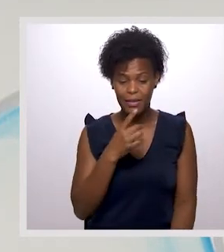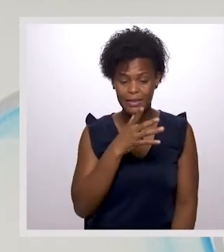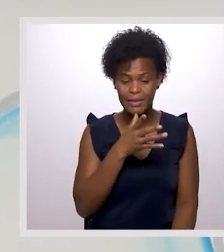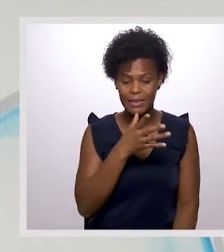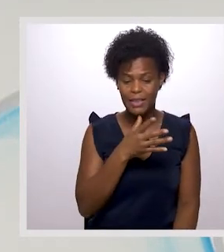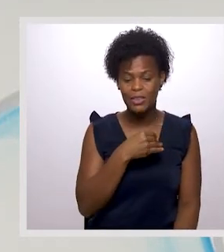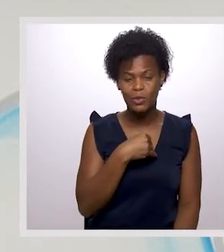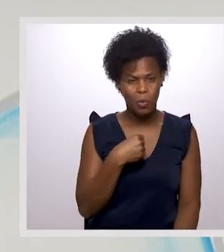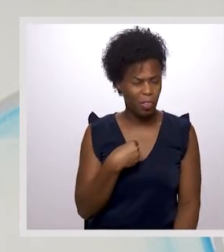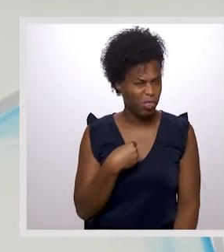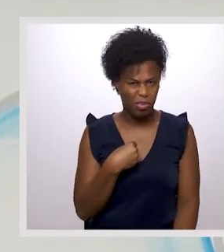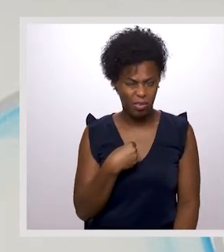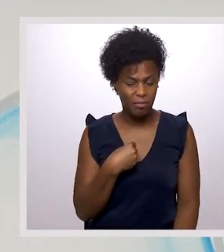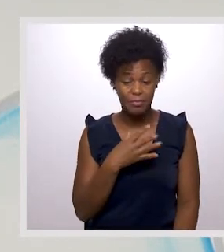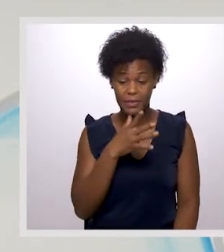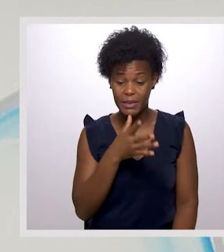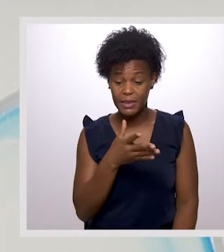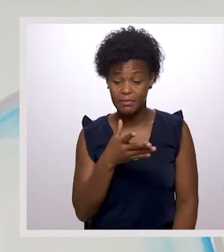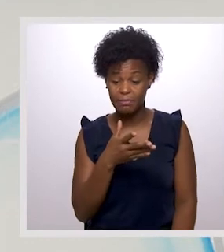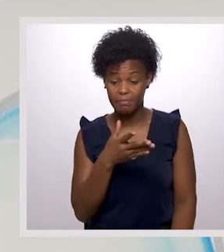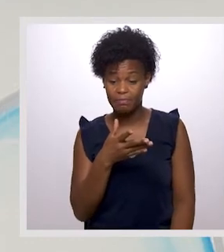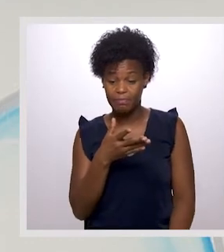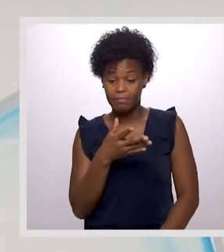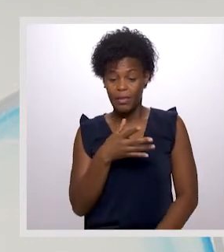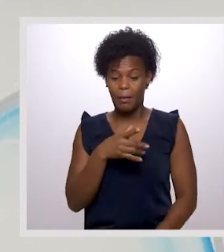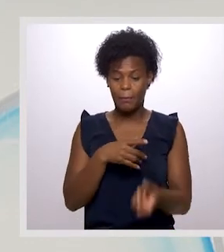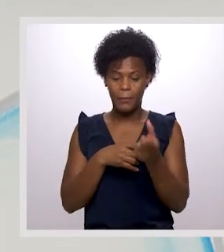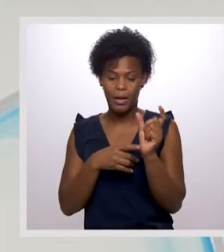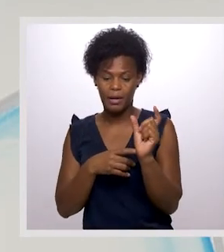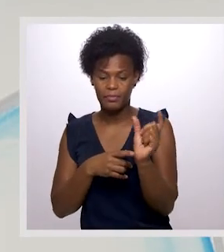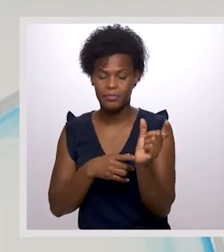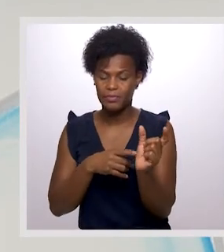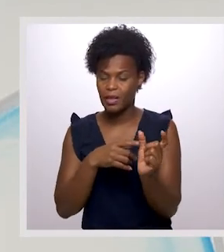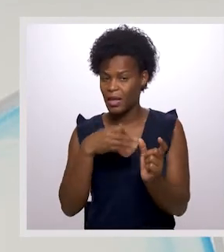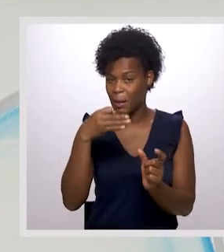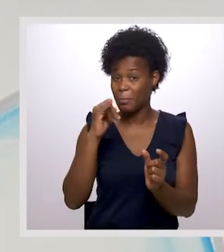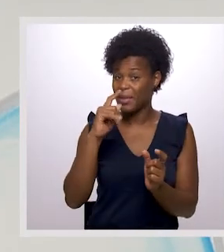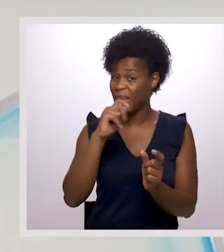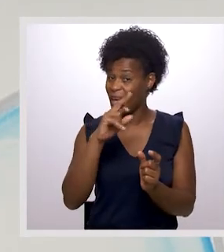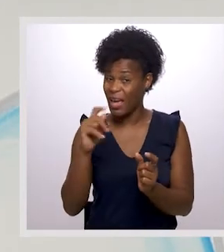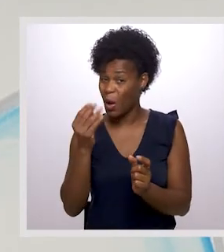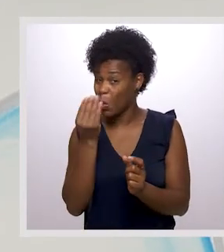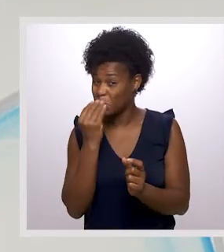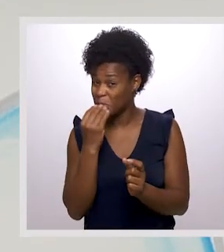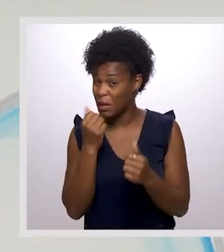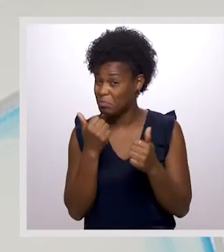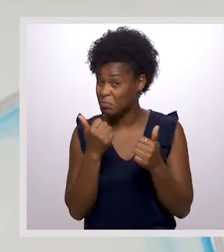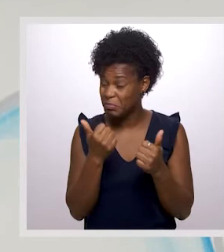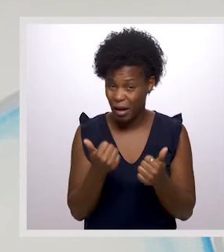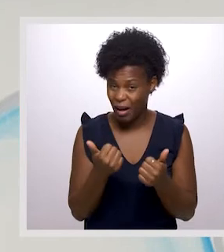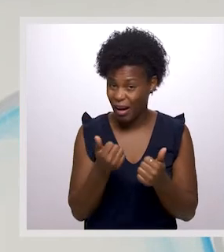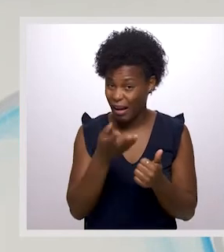é saudável, neste caso, saudáveis. Então, Pierre não tem bons hábitos alimentares, ele não